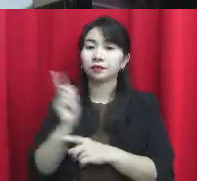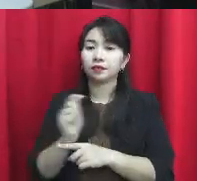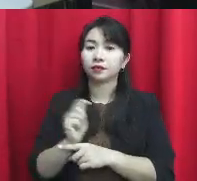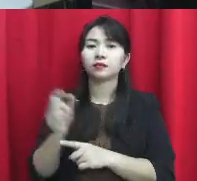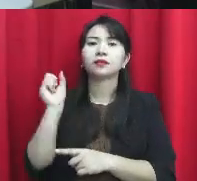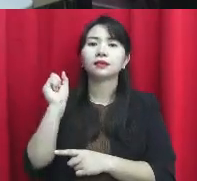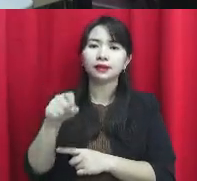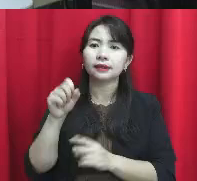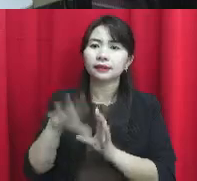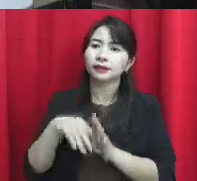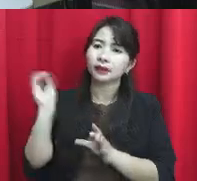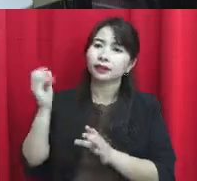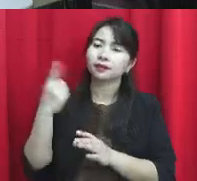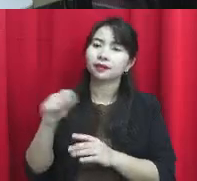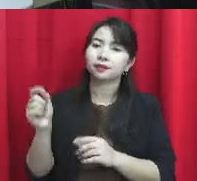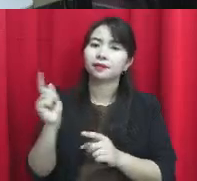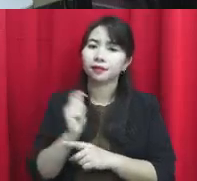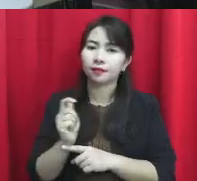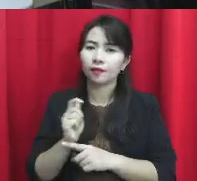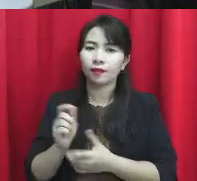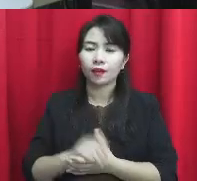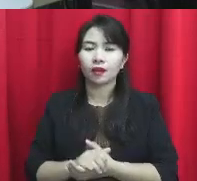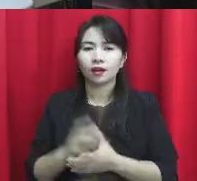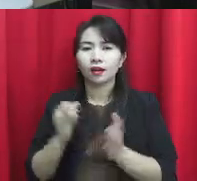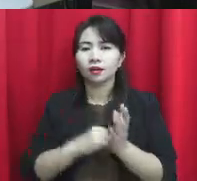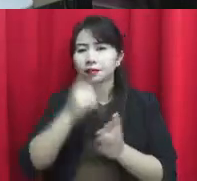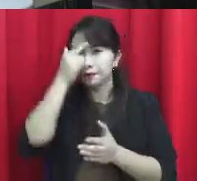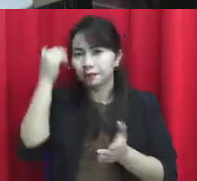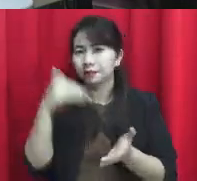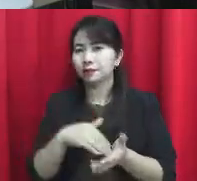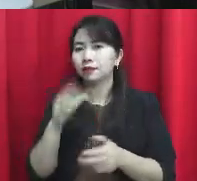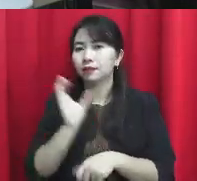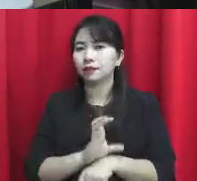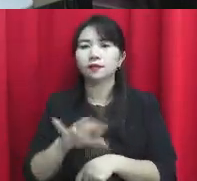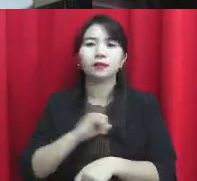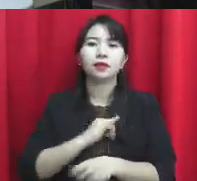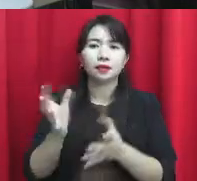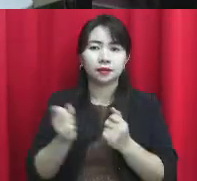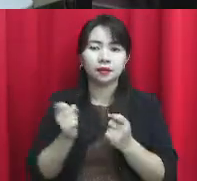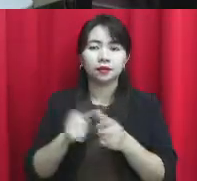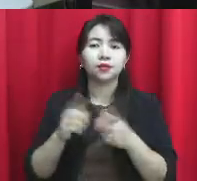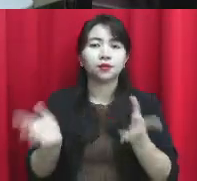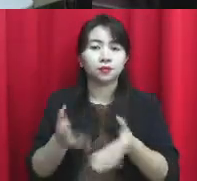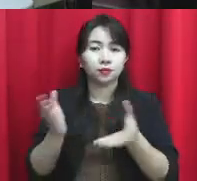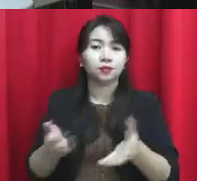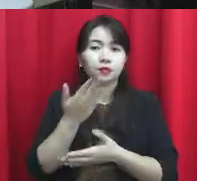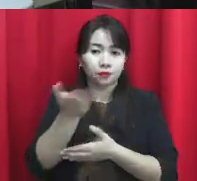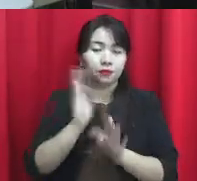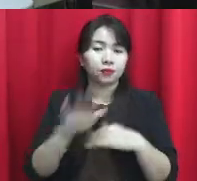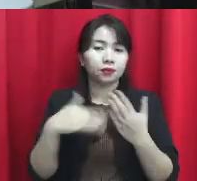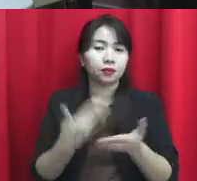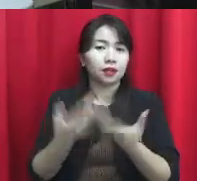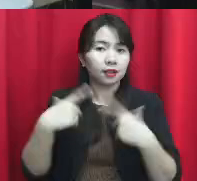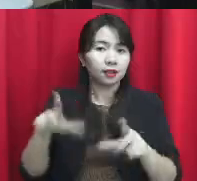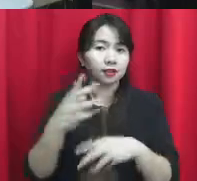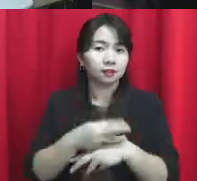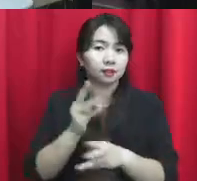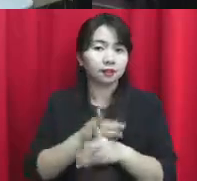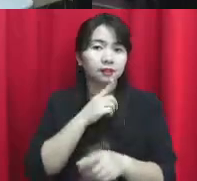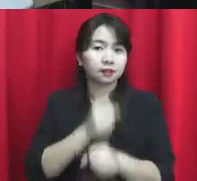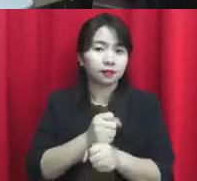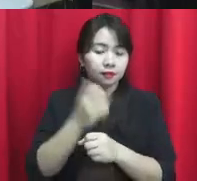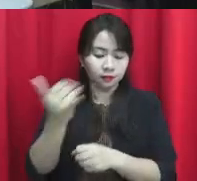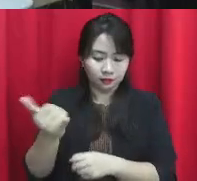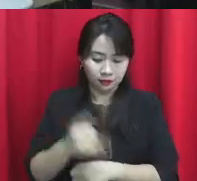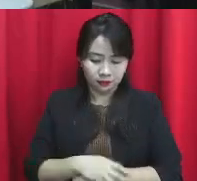pang gamitin kaya ako sinasabi nian It's because church I would like to encourage everyone Let's make it sure Ian mamaya